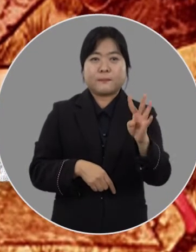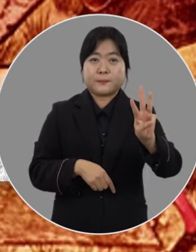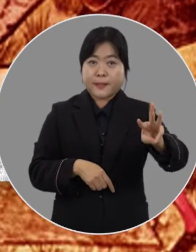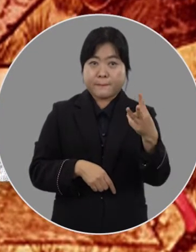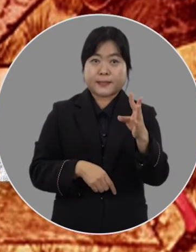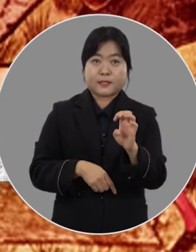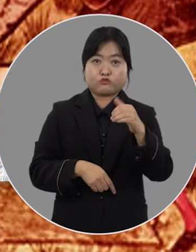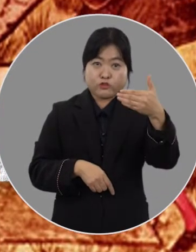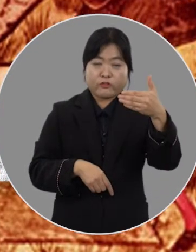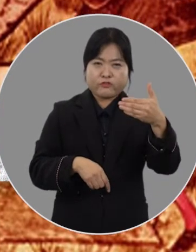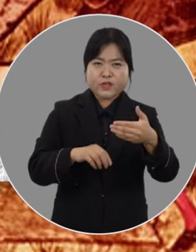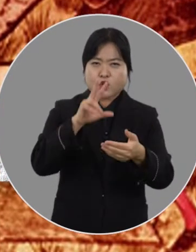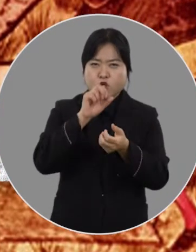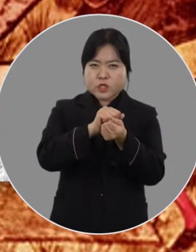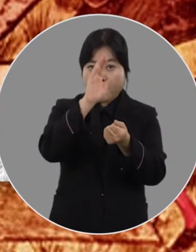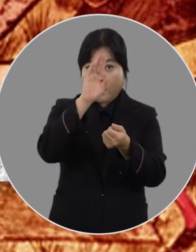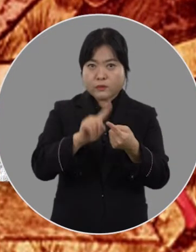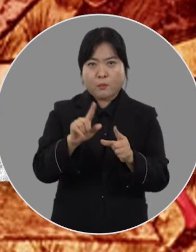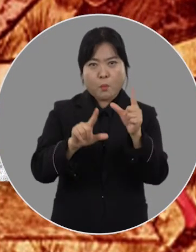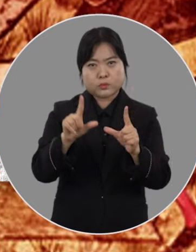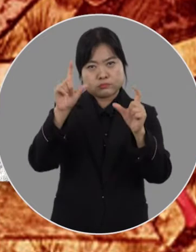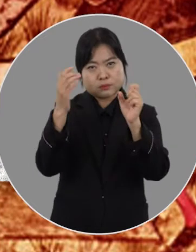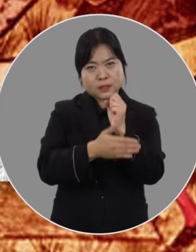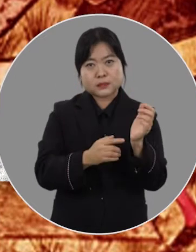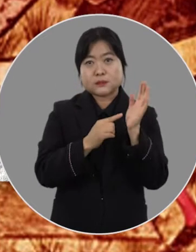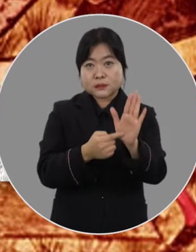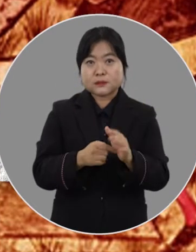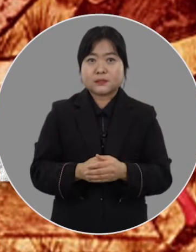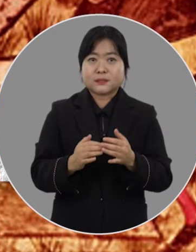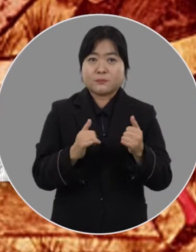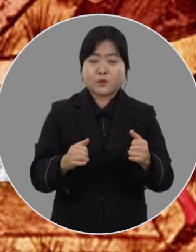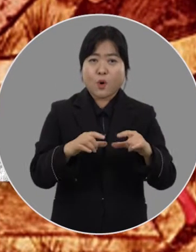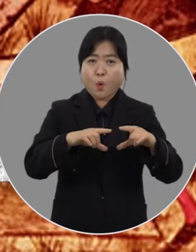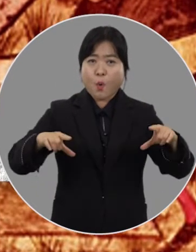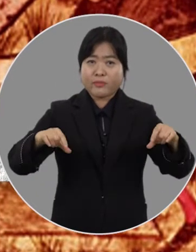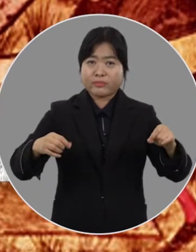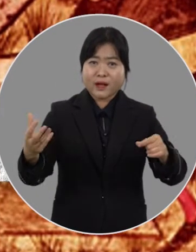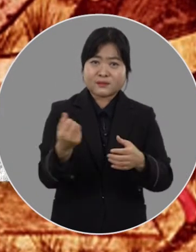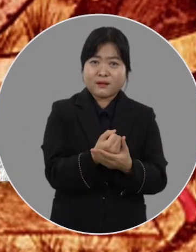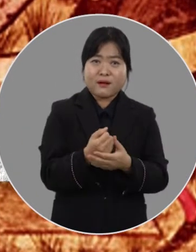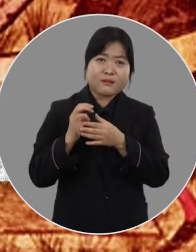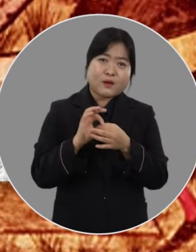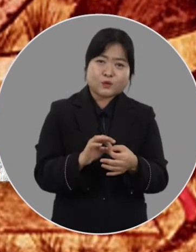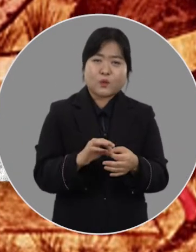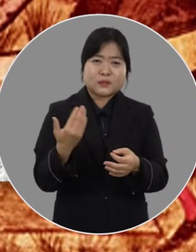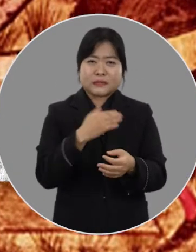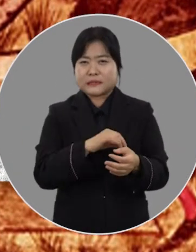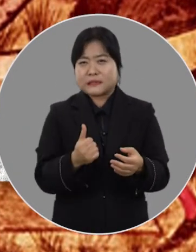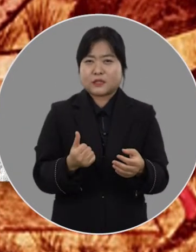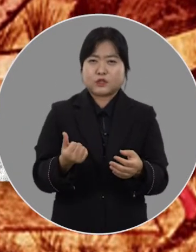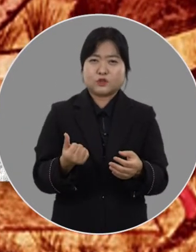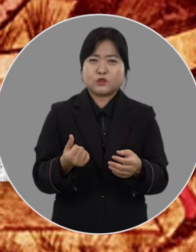1349년도에 흑사병에 대한 모습이 나타나 있는데요. 사람들이 관을 가져다가 계속해서